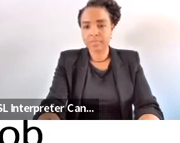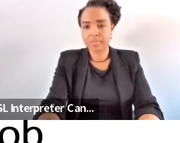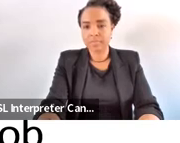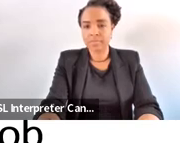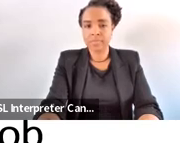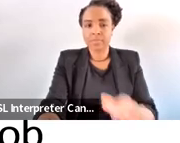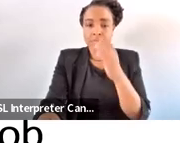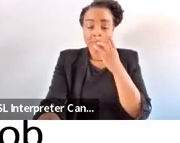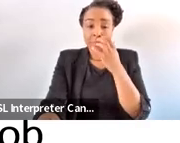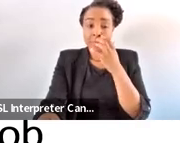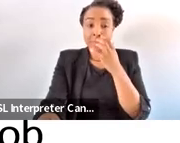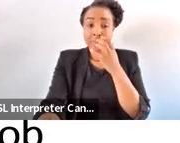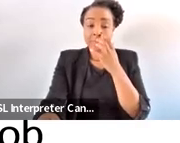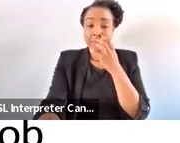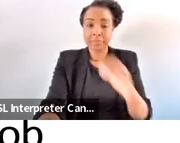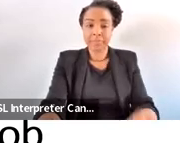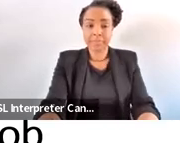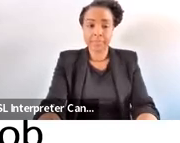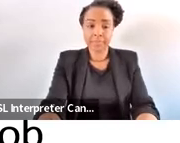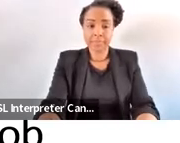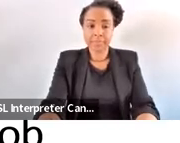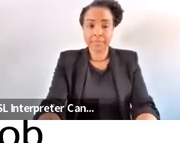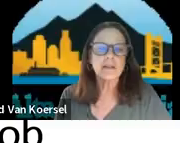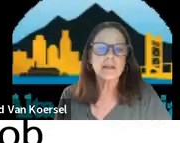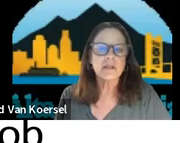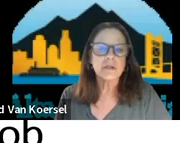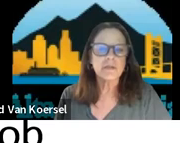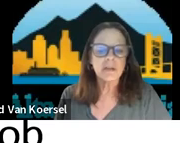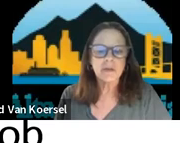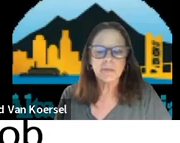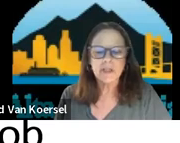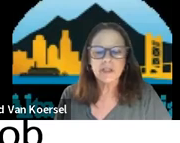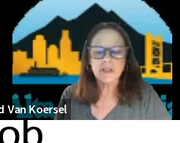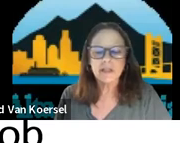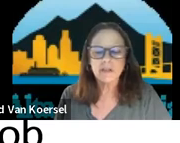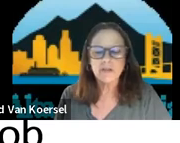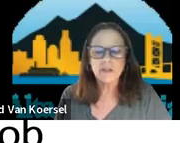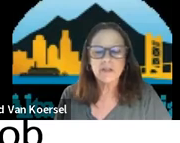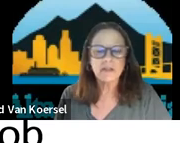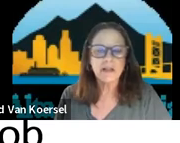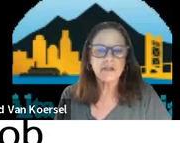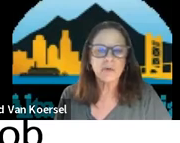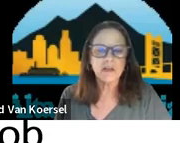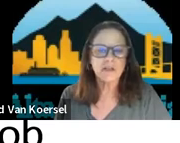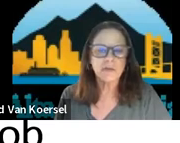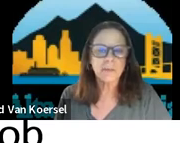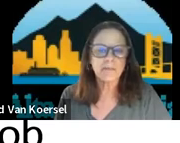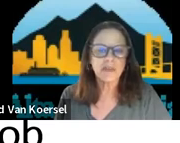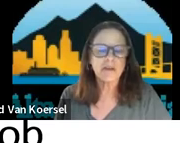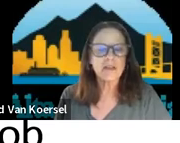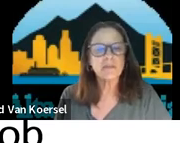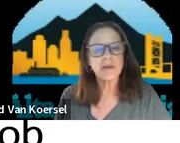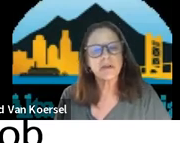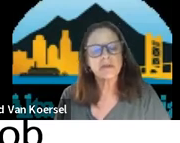diploma and special education service, and the certificate of completion continues it until age 22.